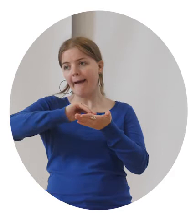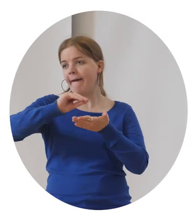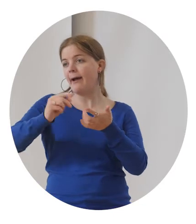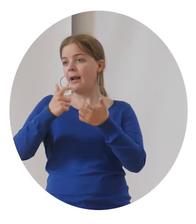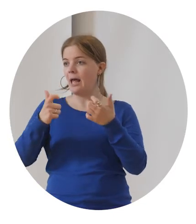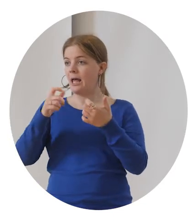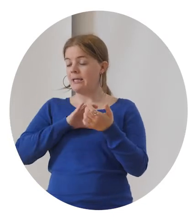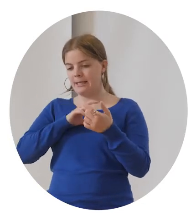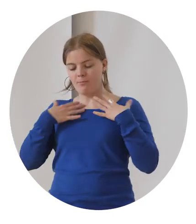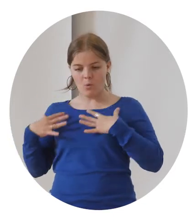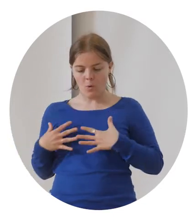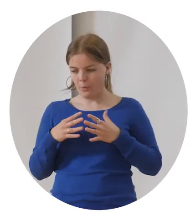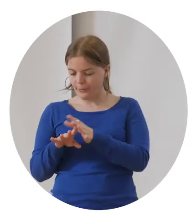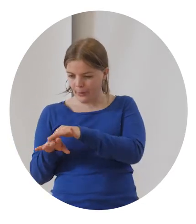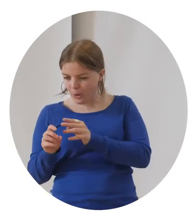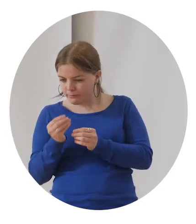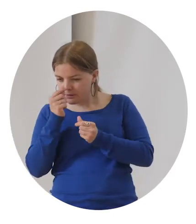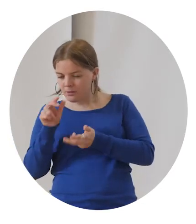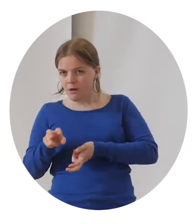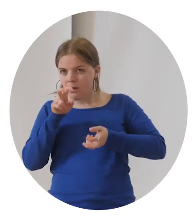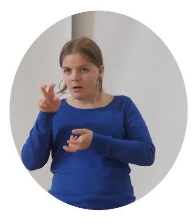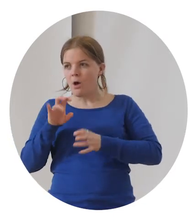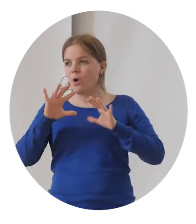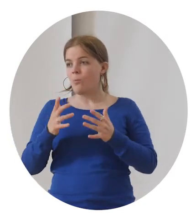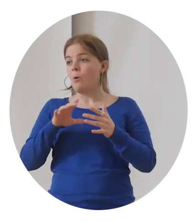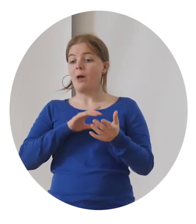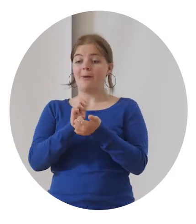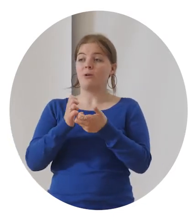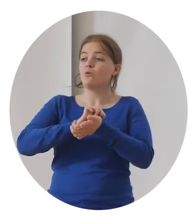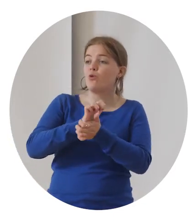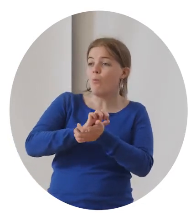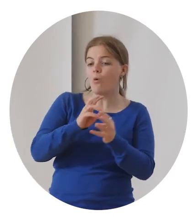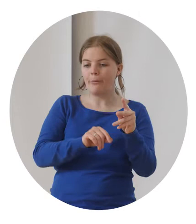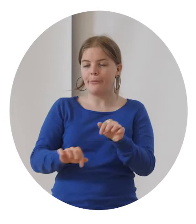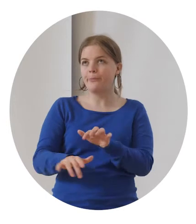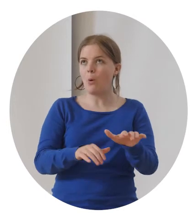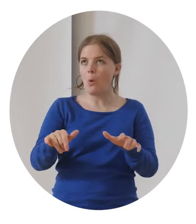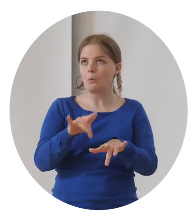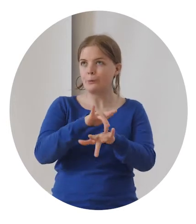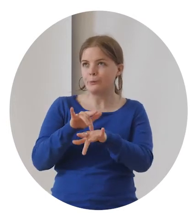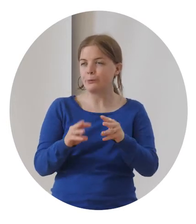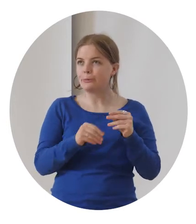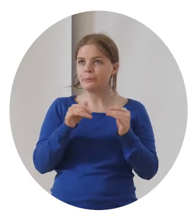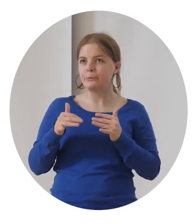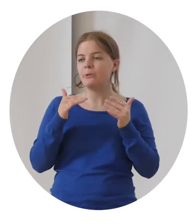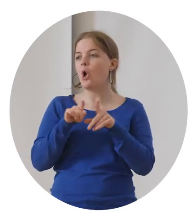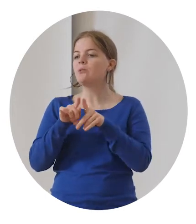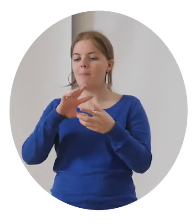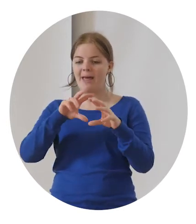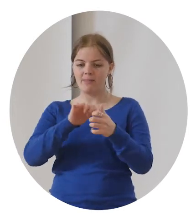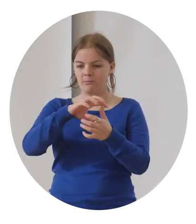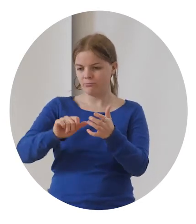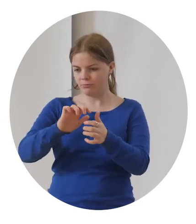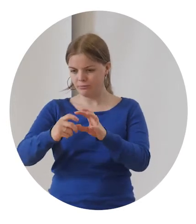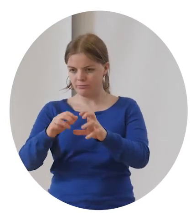au niveau proprioceptif, manipulation dans de la semoule, sur de la pâte à modeler, ressentir au niveau tactile, au niveau